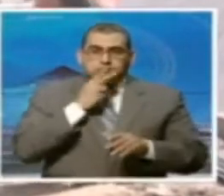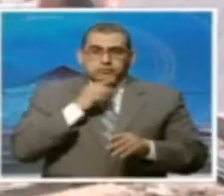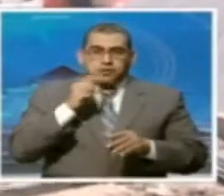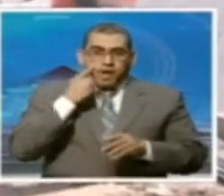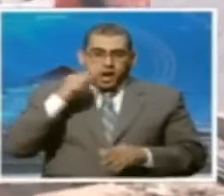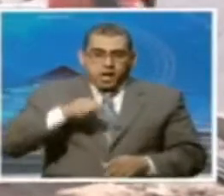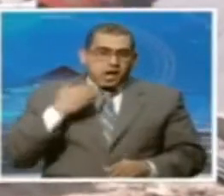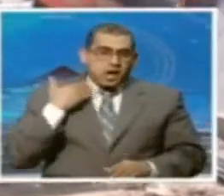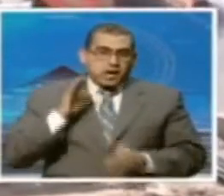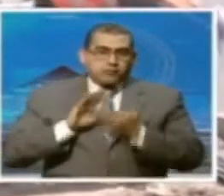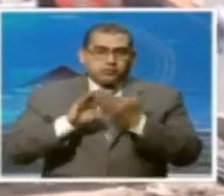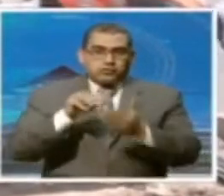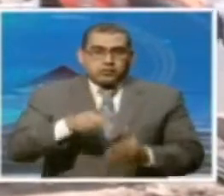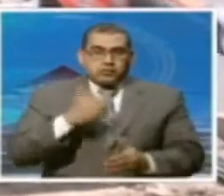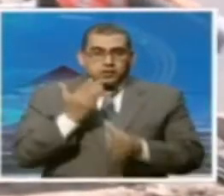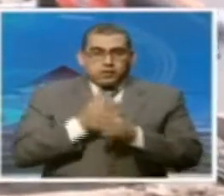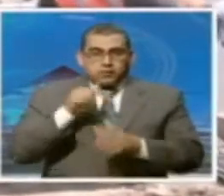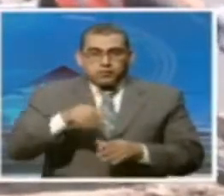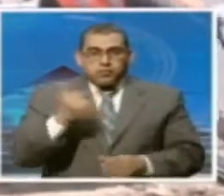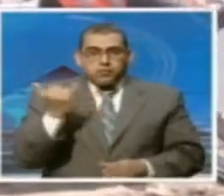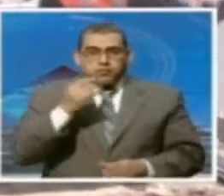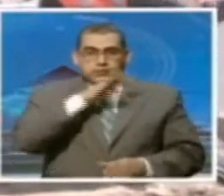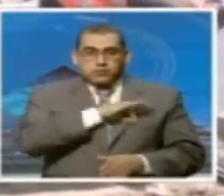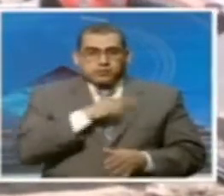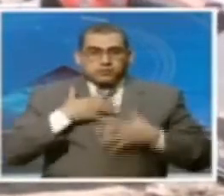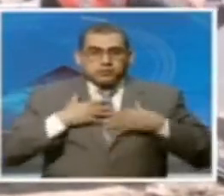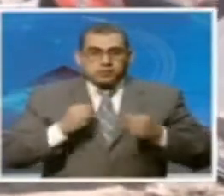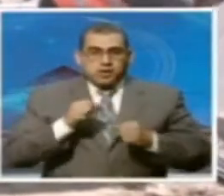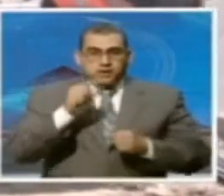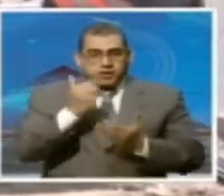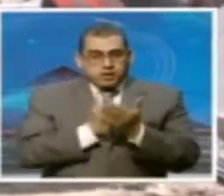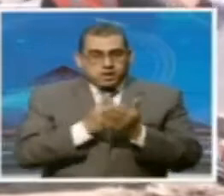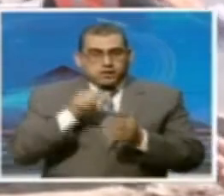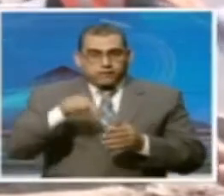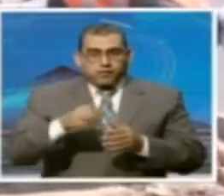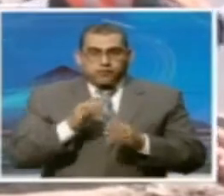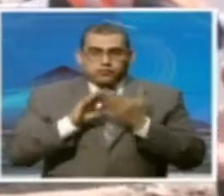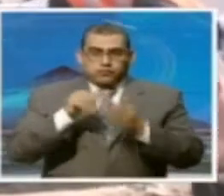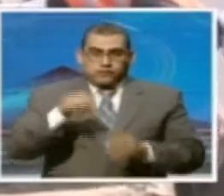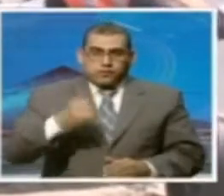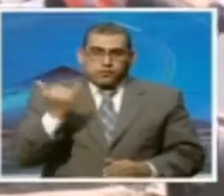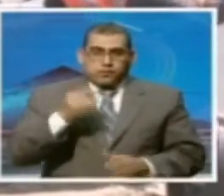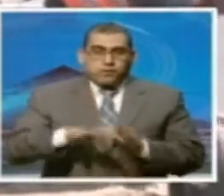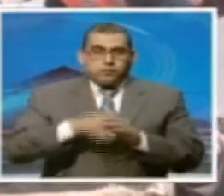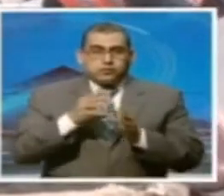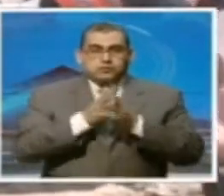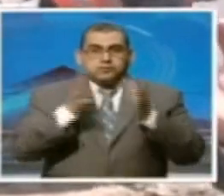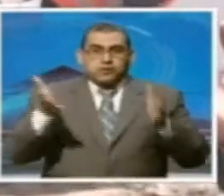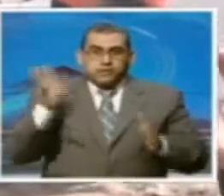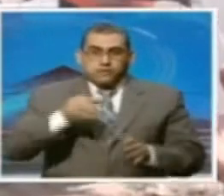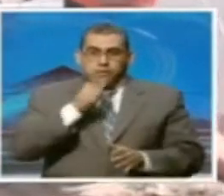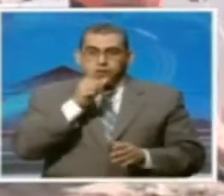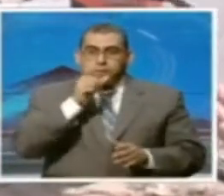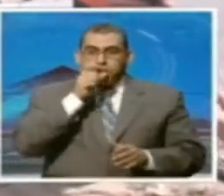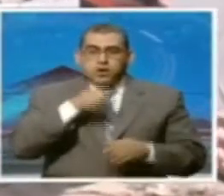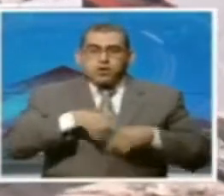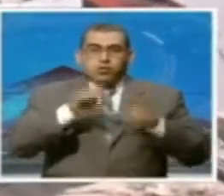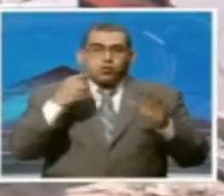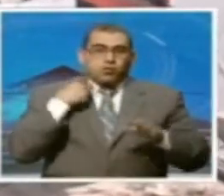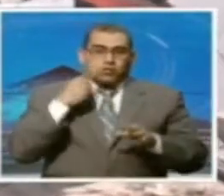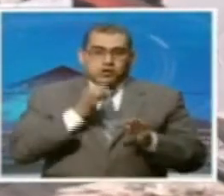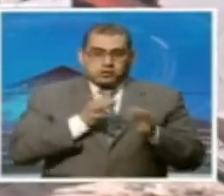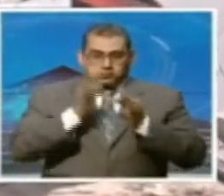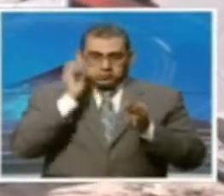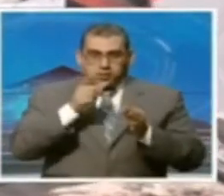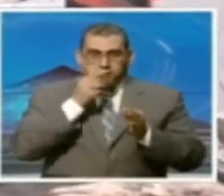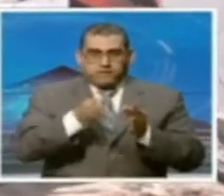حياة كريمة، نظرا للمردود البيئي والاقتصادي لهذا المشروع، ومن ناحية أخرى توفير الموارد